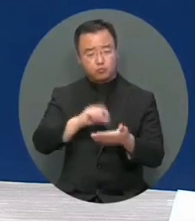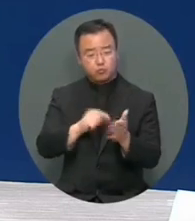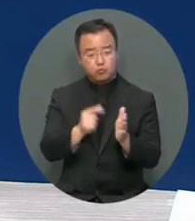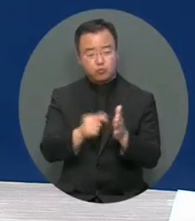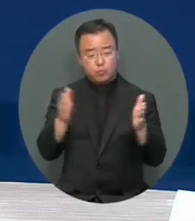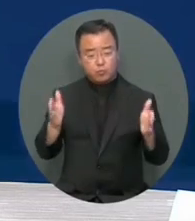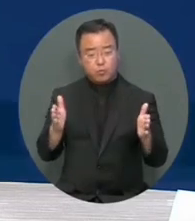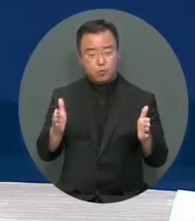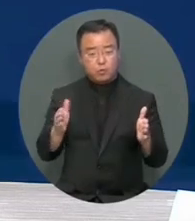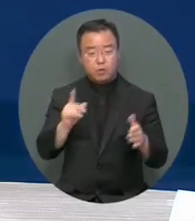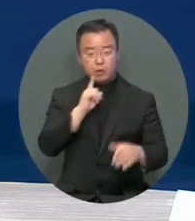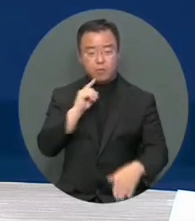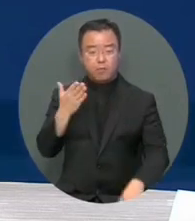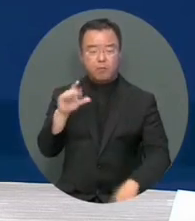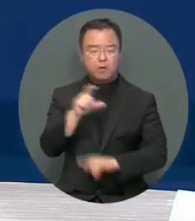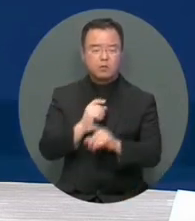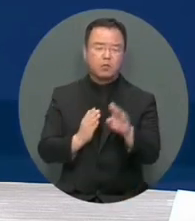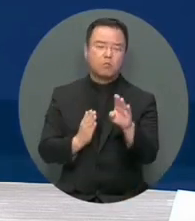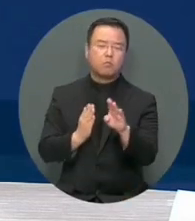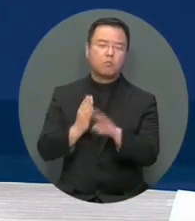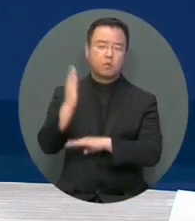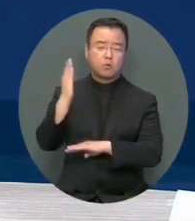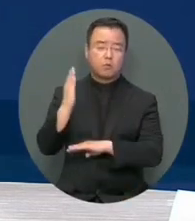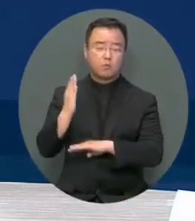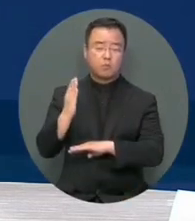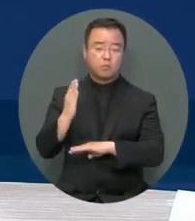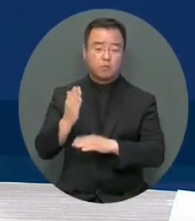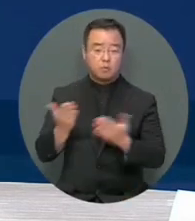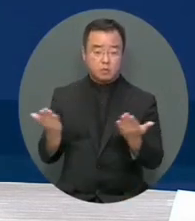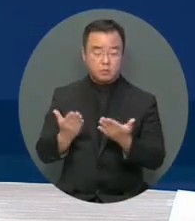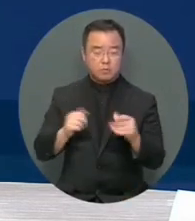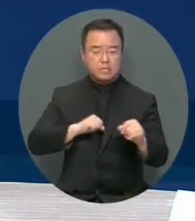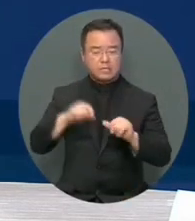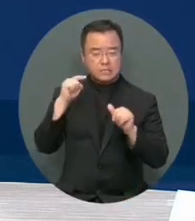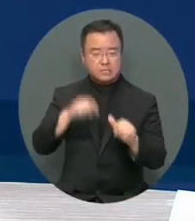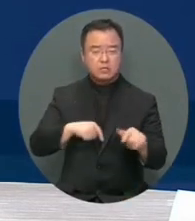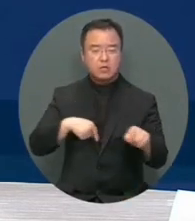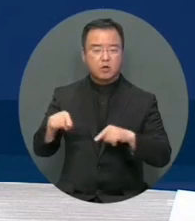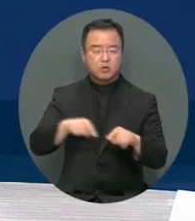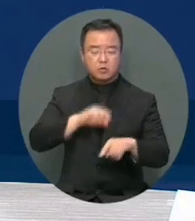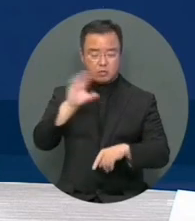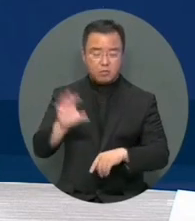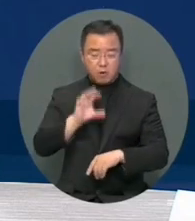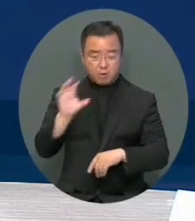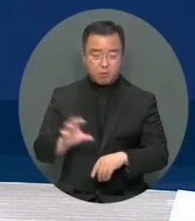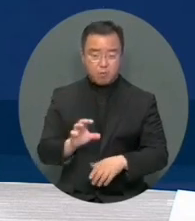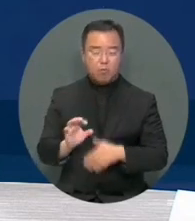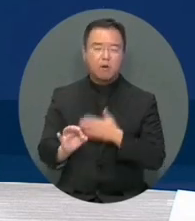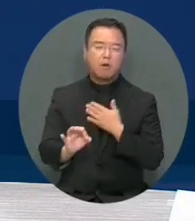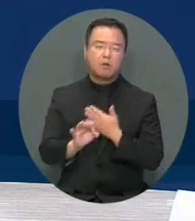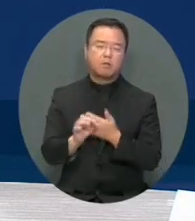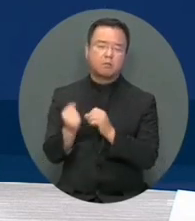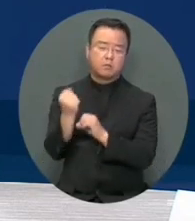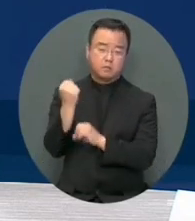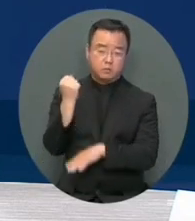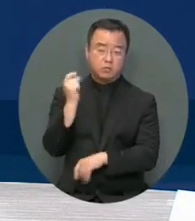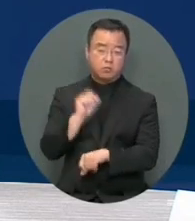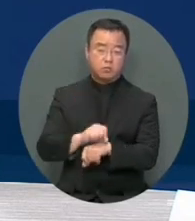그걸 훨씬 벗어나는 시행령 통치를 반복적으로 한다면 결국 그거에 기반한